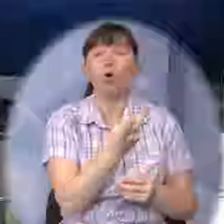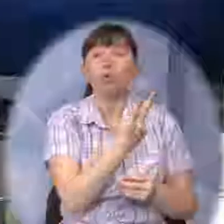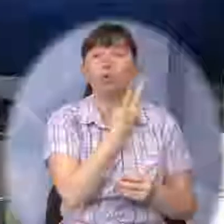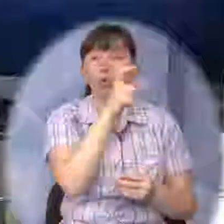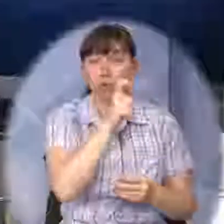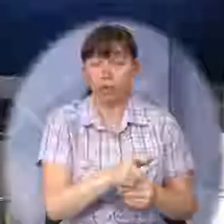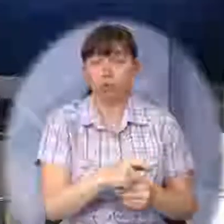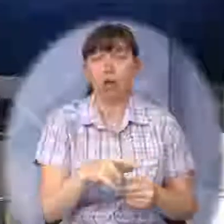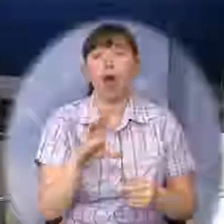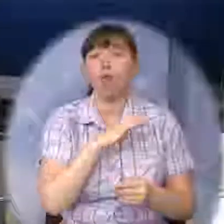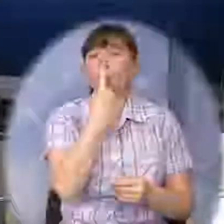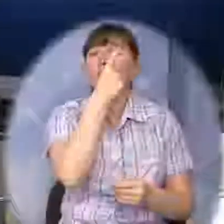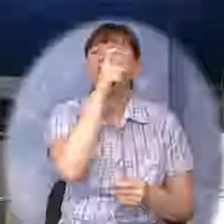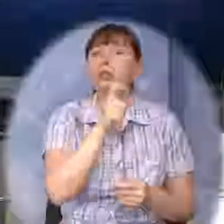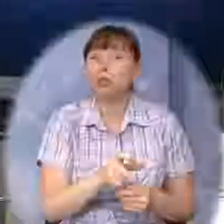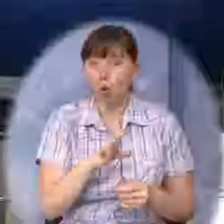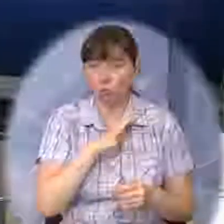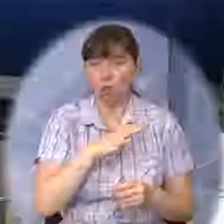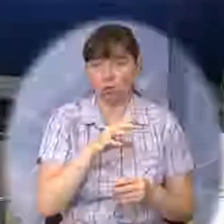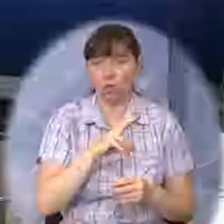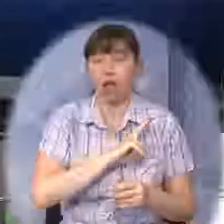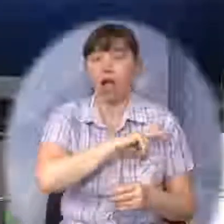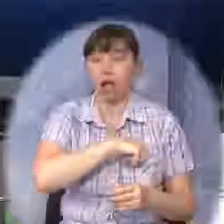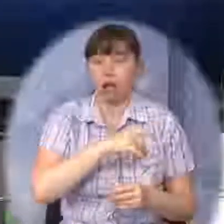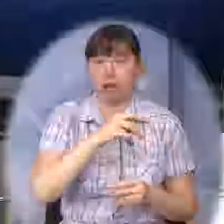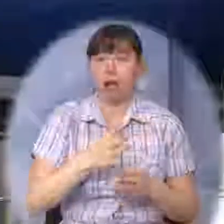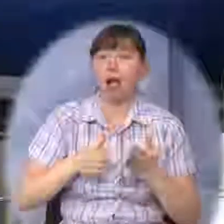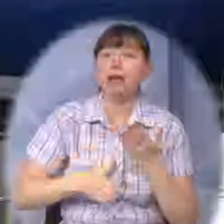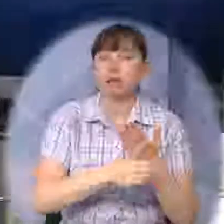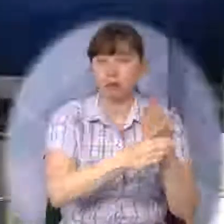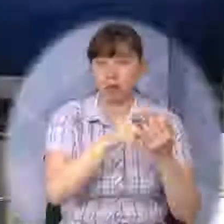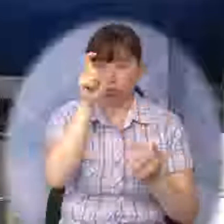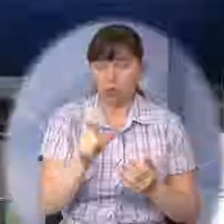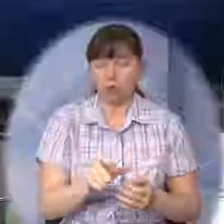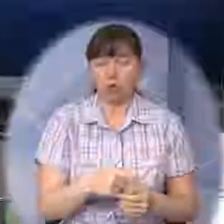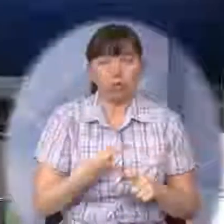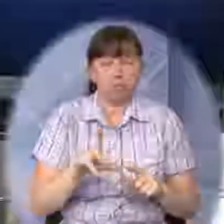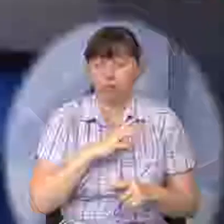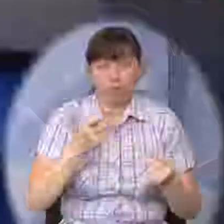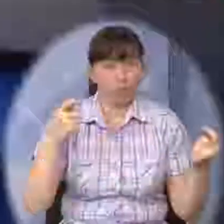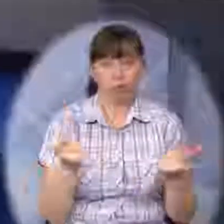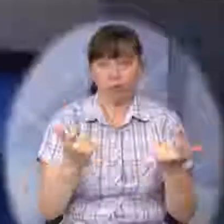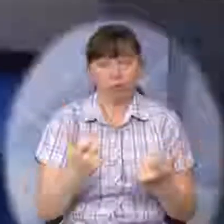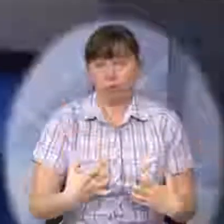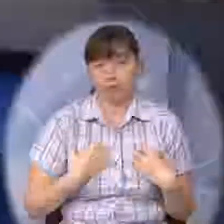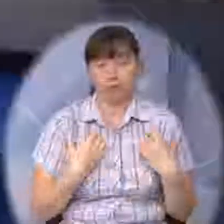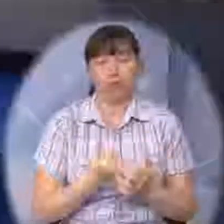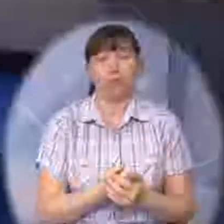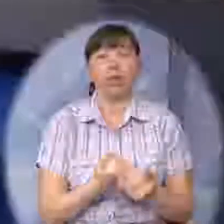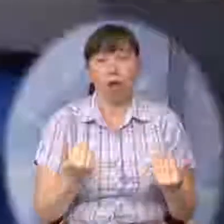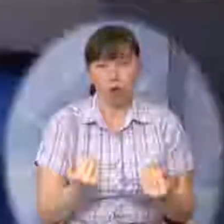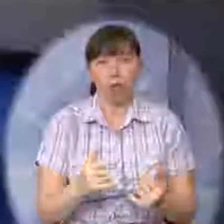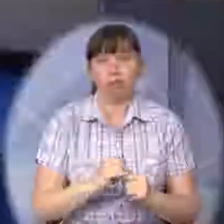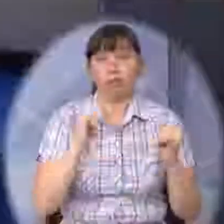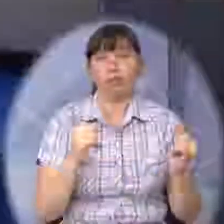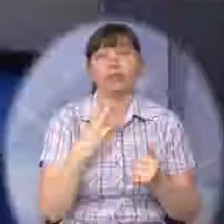Au fost perioade când am avut și un singur asistent social, ceea ce era ieșit din comun cu tot. Și